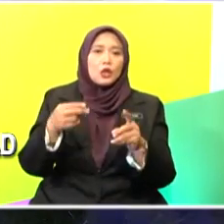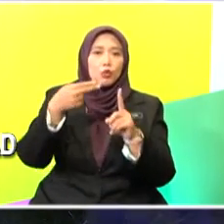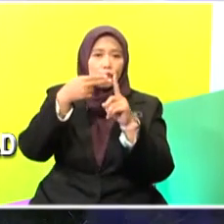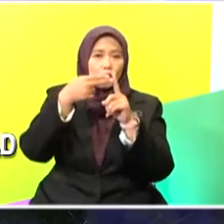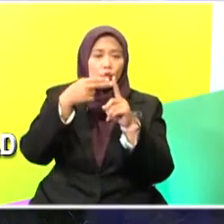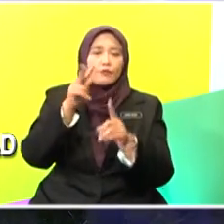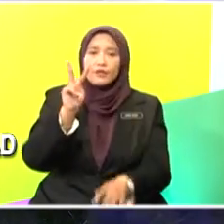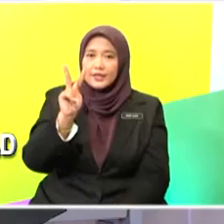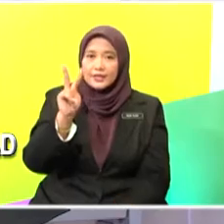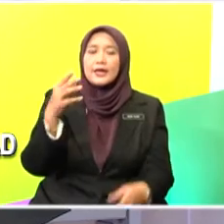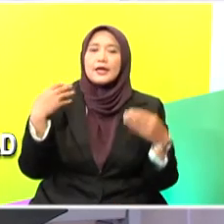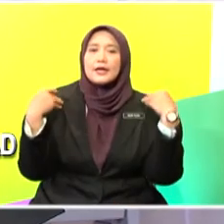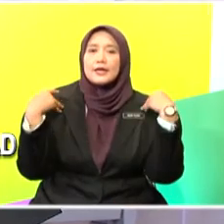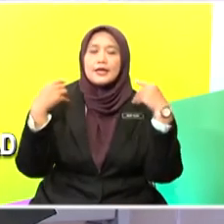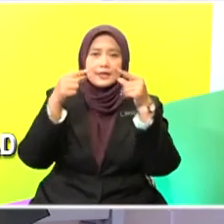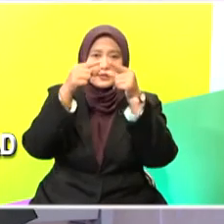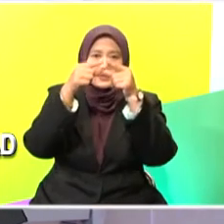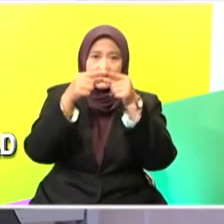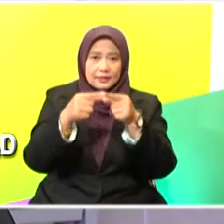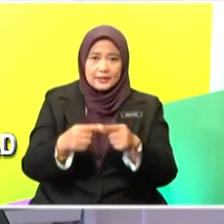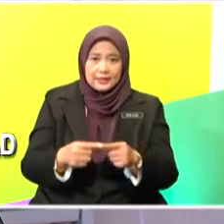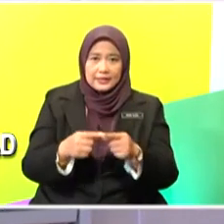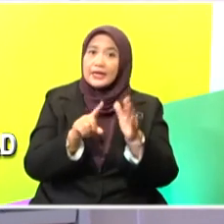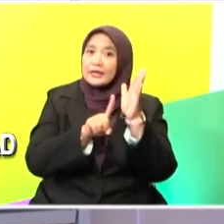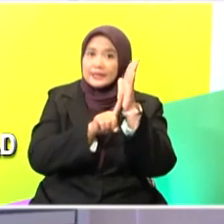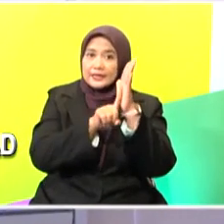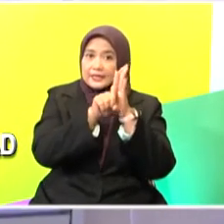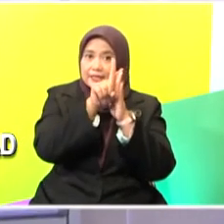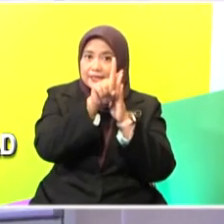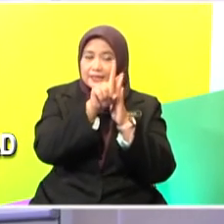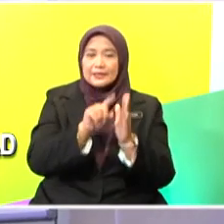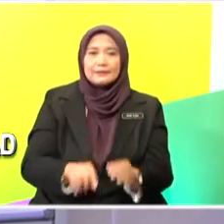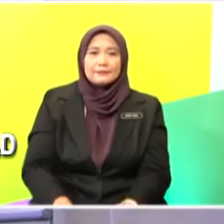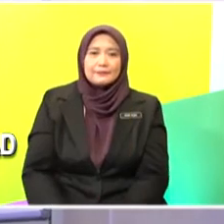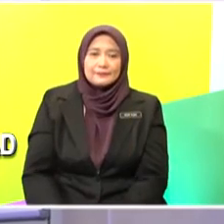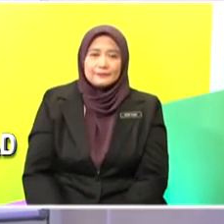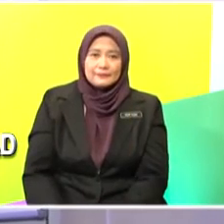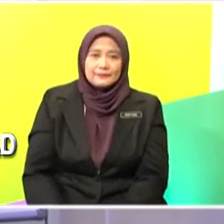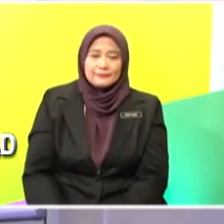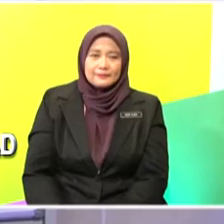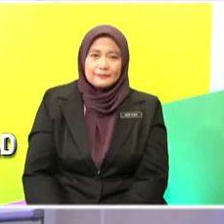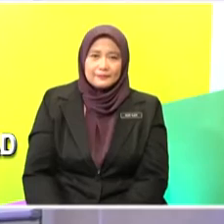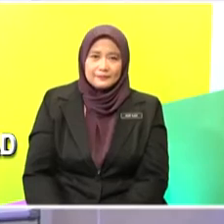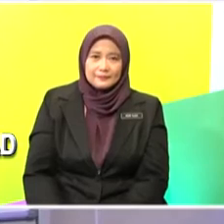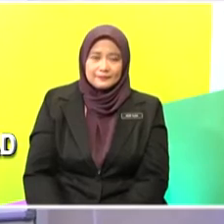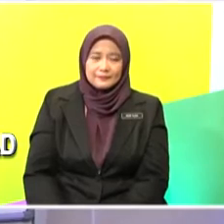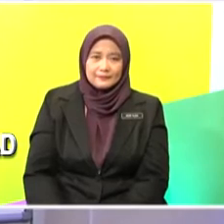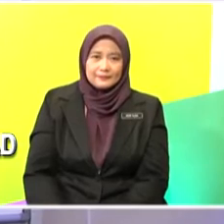tinggi. Okey, kita buat tiang. Dan kemudian ada kaki